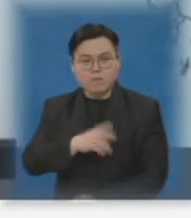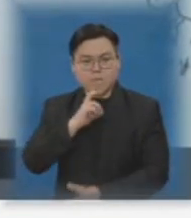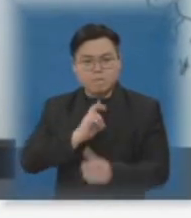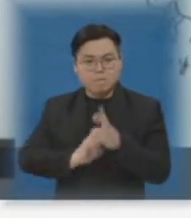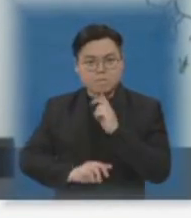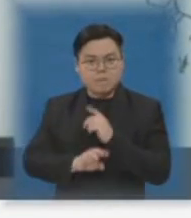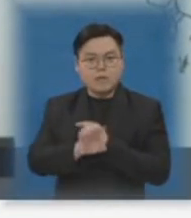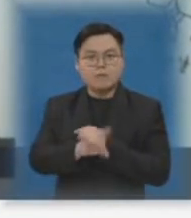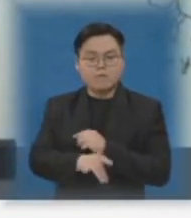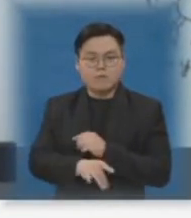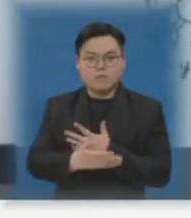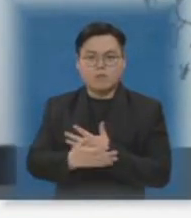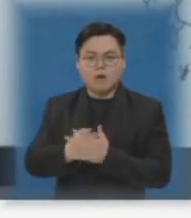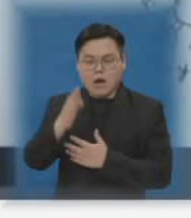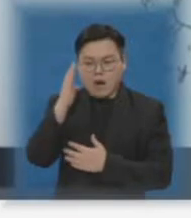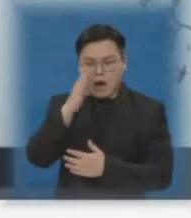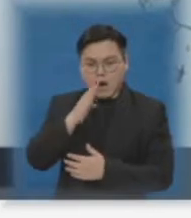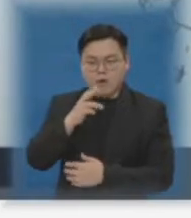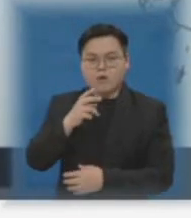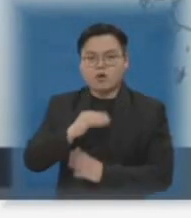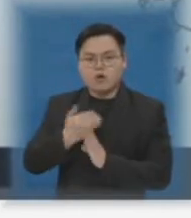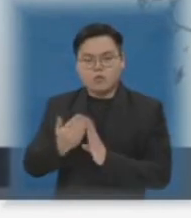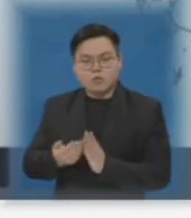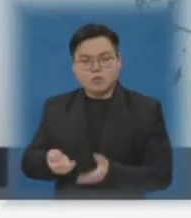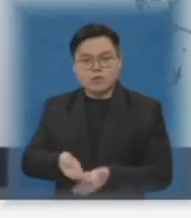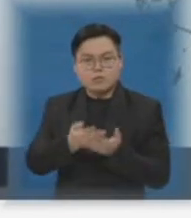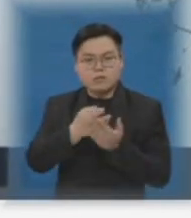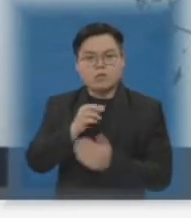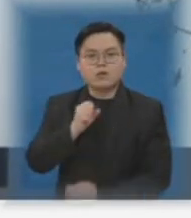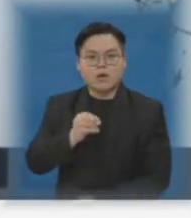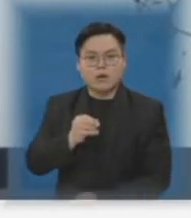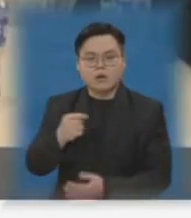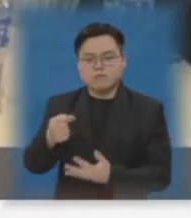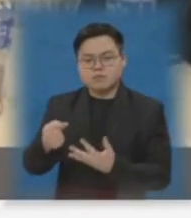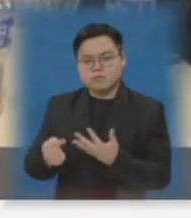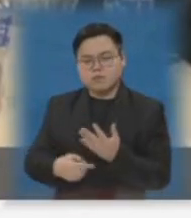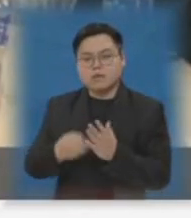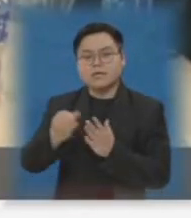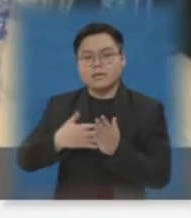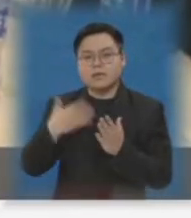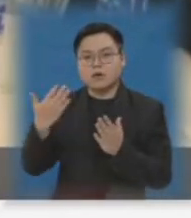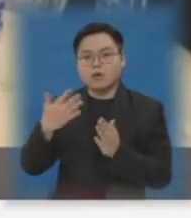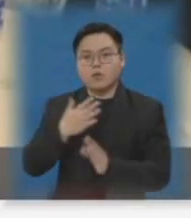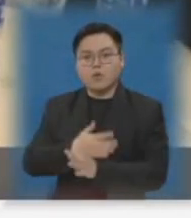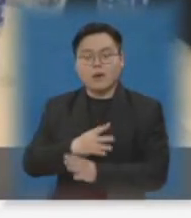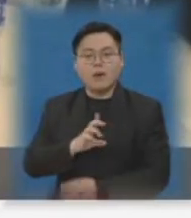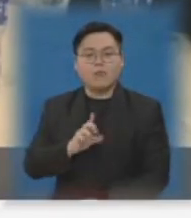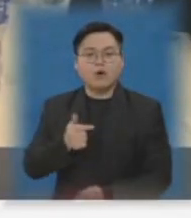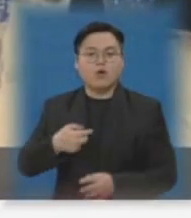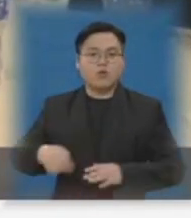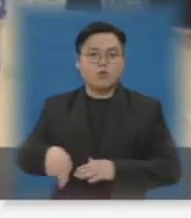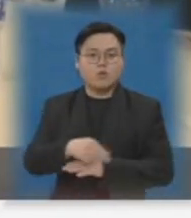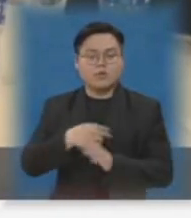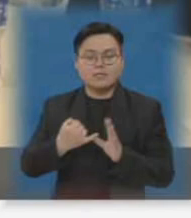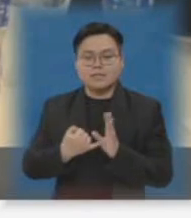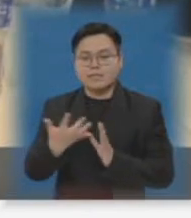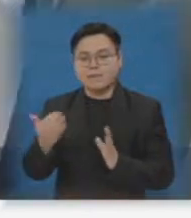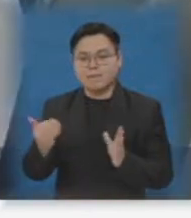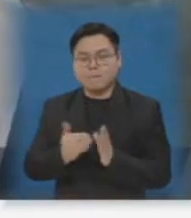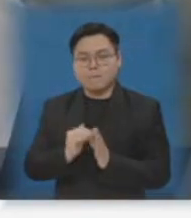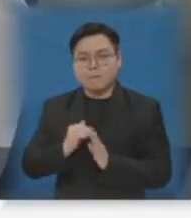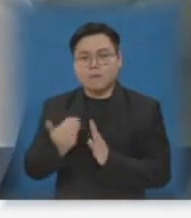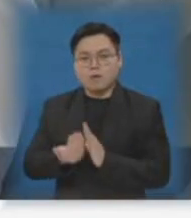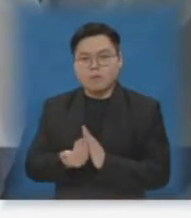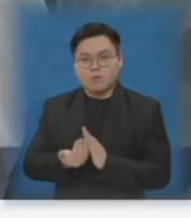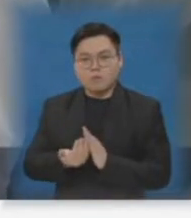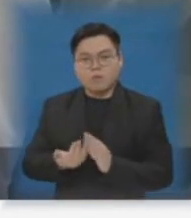нь аав нь тий гэр бүл нь хэрхэн дэмжиж туслах вэ гэх зэрэг ихтгэлүүд явагдаж байна. Баянголт үүргийн хэмжээнд 65 мянган гэр бүл байдаг